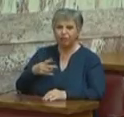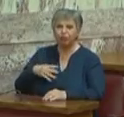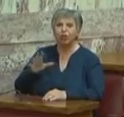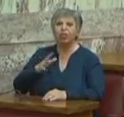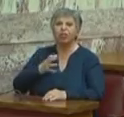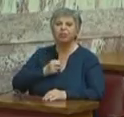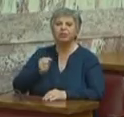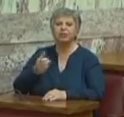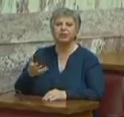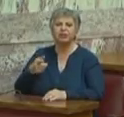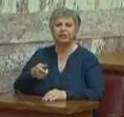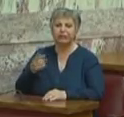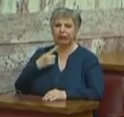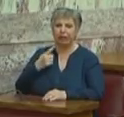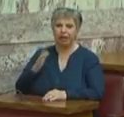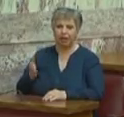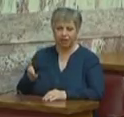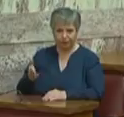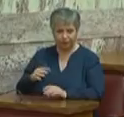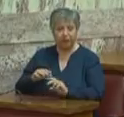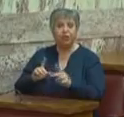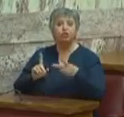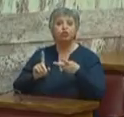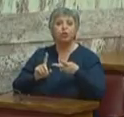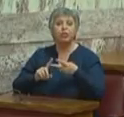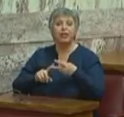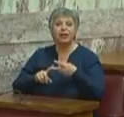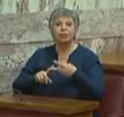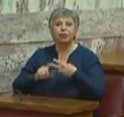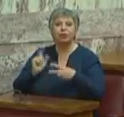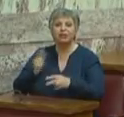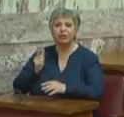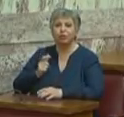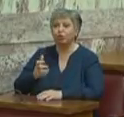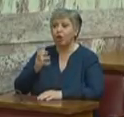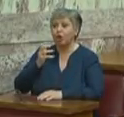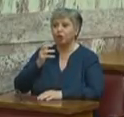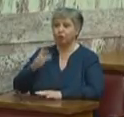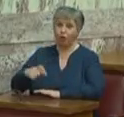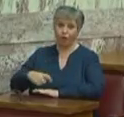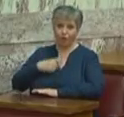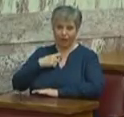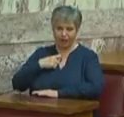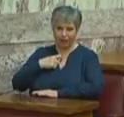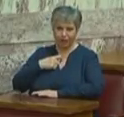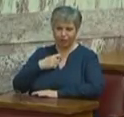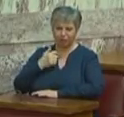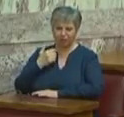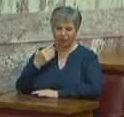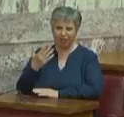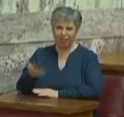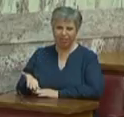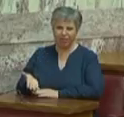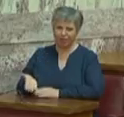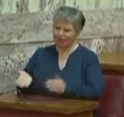αλλά πάνω απ' όλα δεν μπορεί κανένας να τον πάρει σοβαρά. Και δεν μπορεί να τον πάρει σοβαρά όχι για αυτά